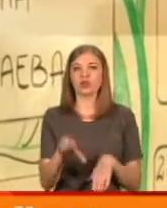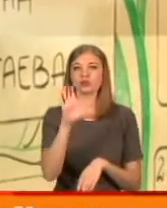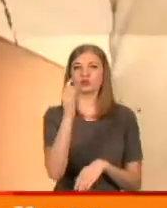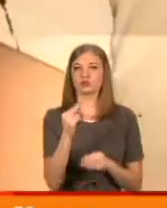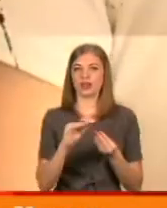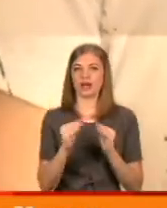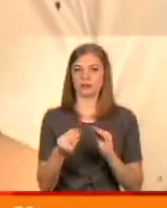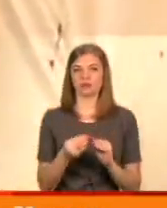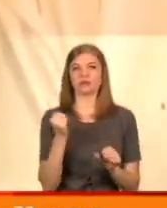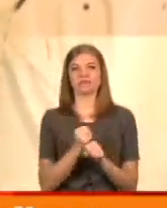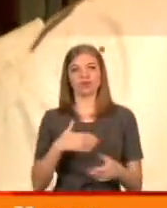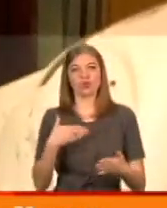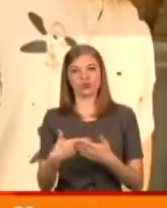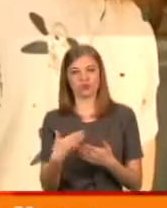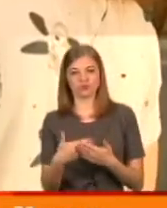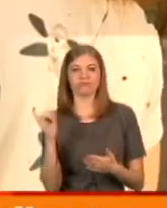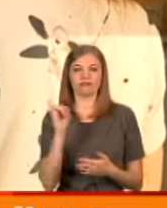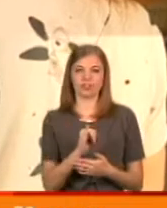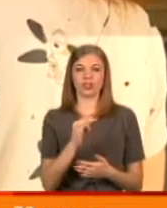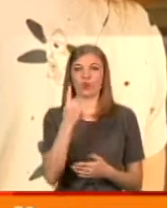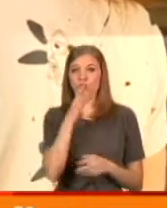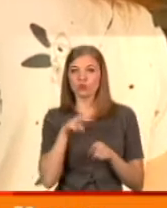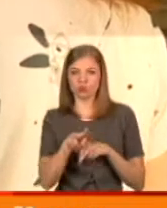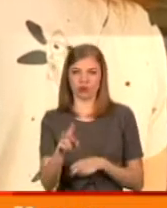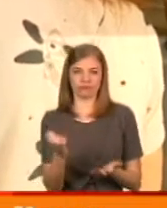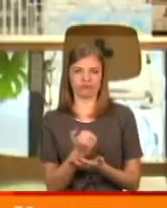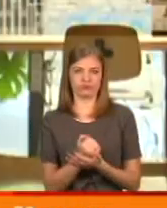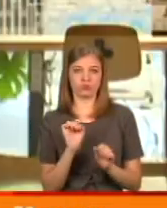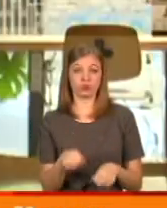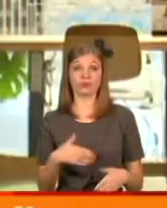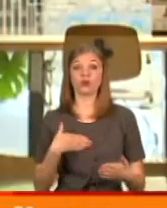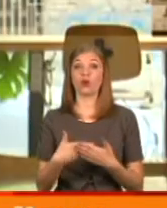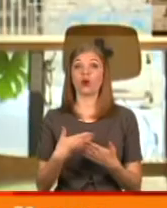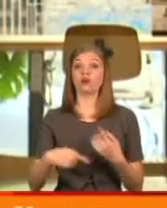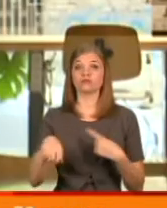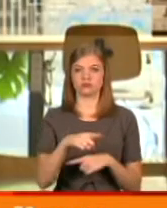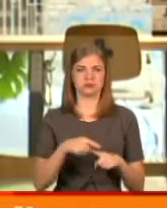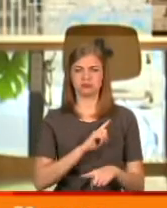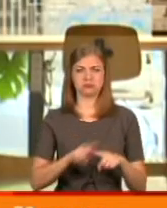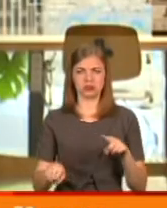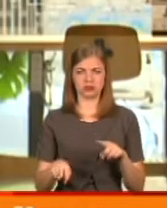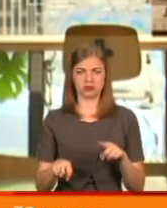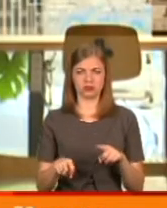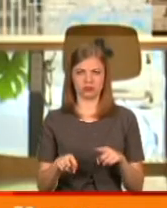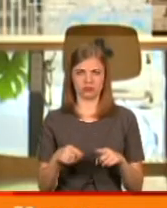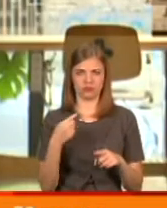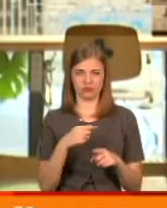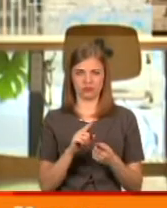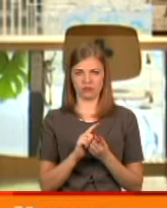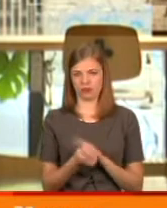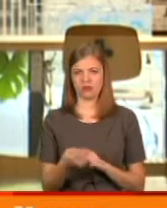соціальних проблем, чинять добро навколо себе і одночасно заробляють. Общественные активисты, они очень быстро выгорают.